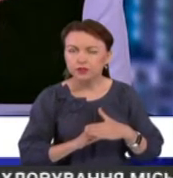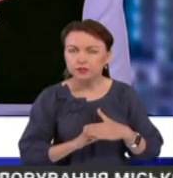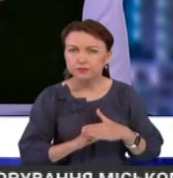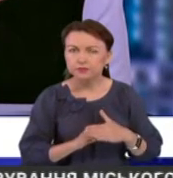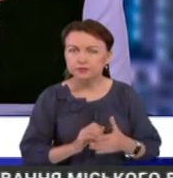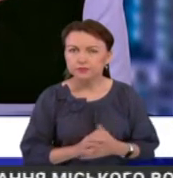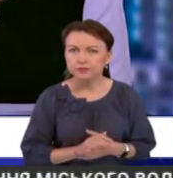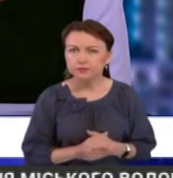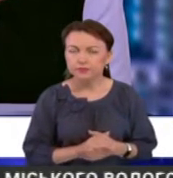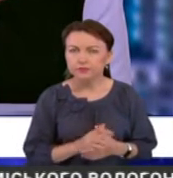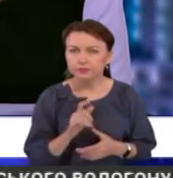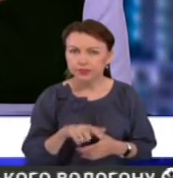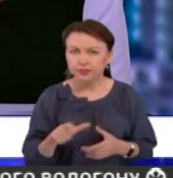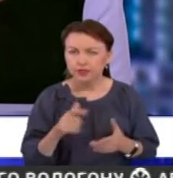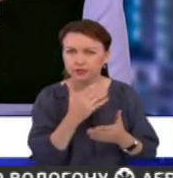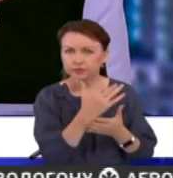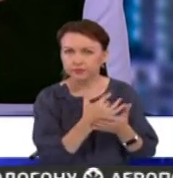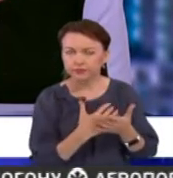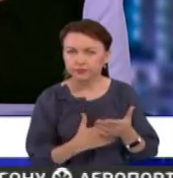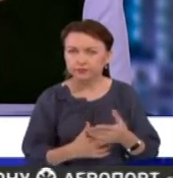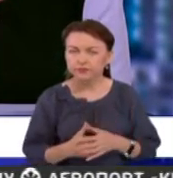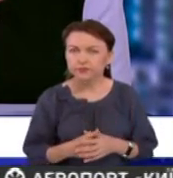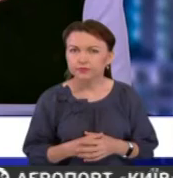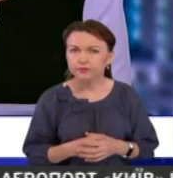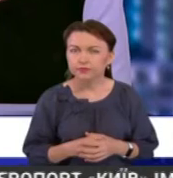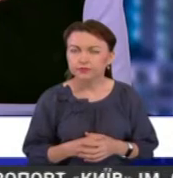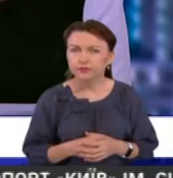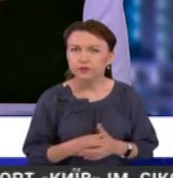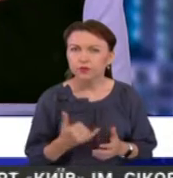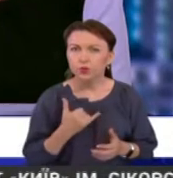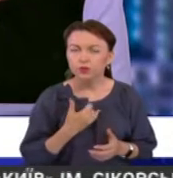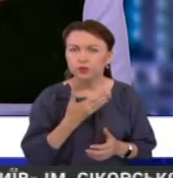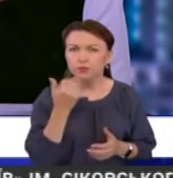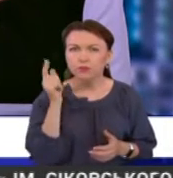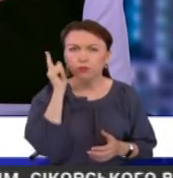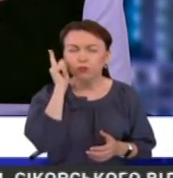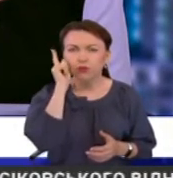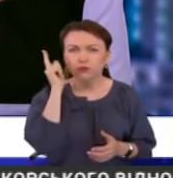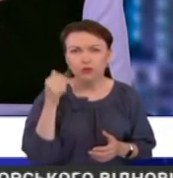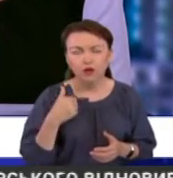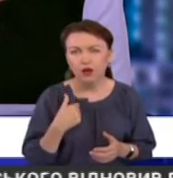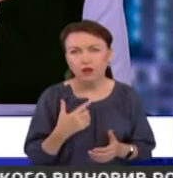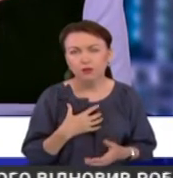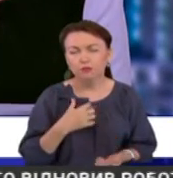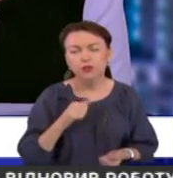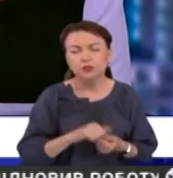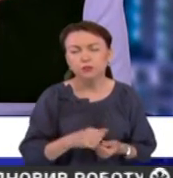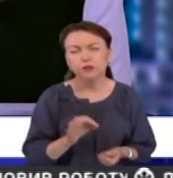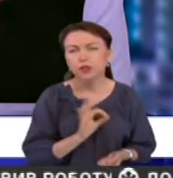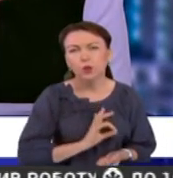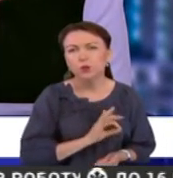потенційних пацієнтів, я маю на увазі, мотивуючи тим, що у мене немає мобільного телефона, я принципово не користуюсь мобільним